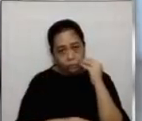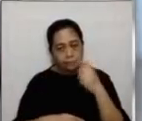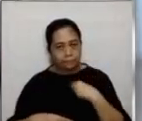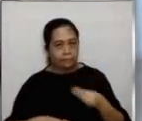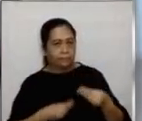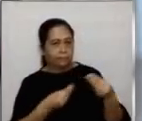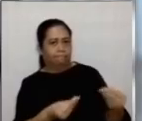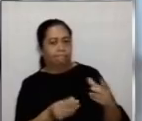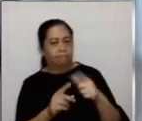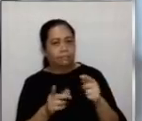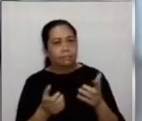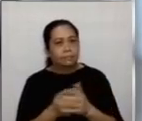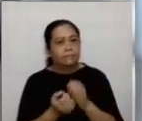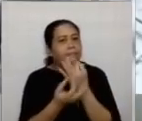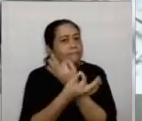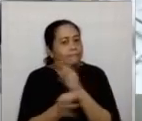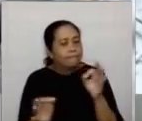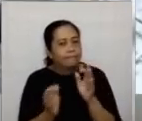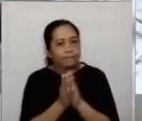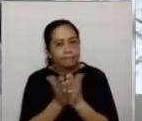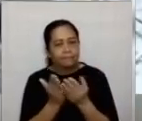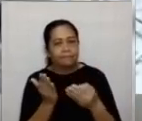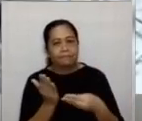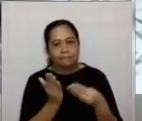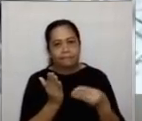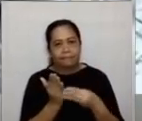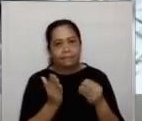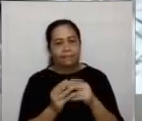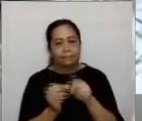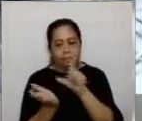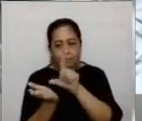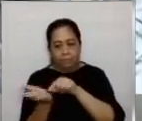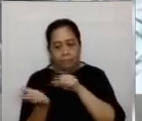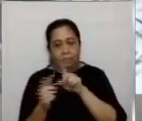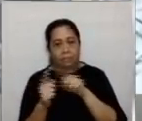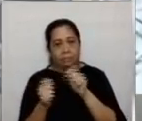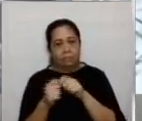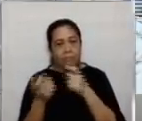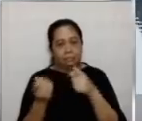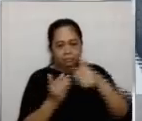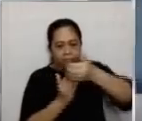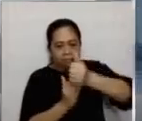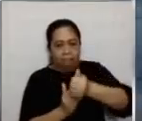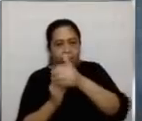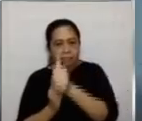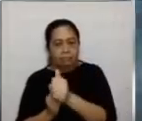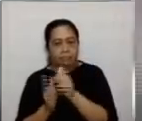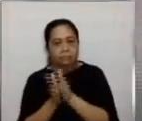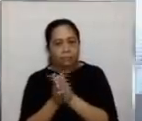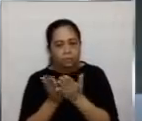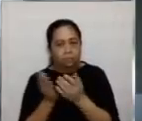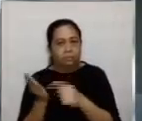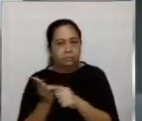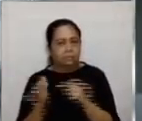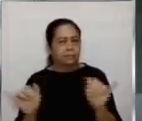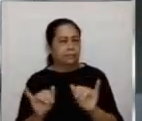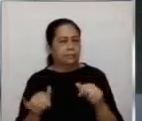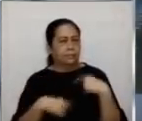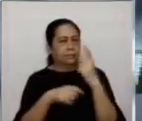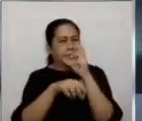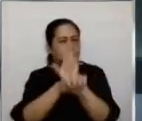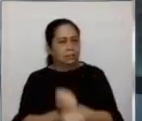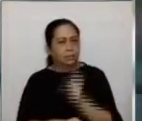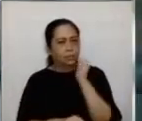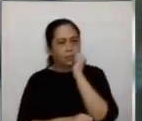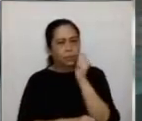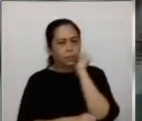ng libreng booklet sa kanila. Pag-imprenta at pag-i-stapler ng mga booklet, halos ganyan na raw ang araw-araw na gawain